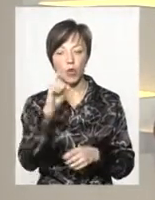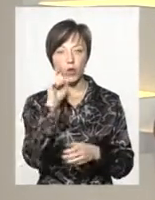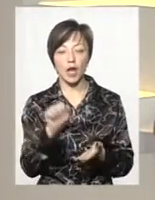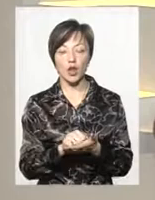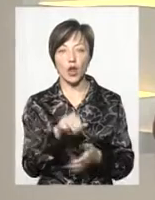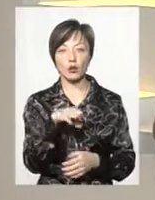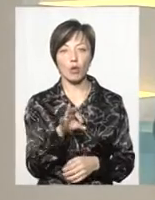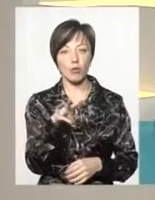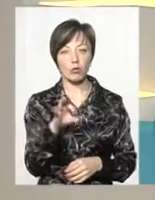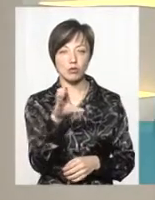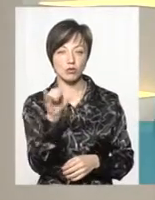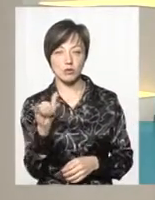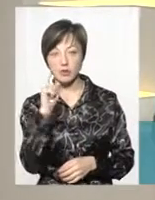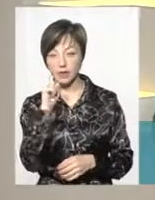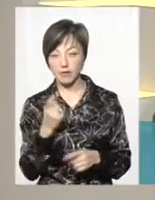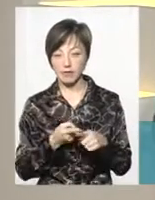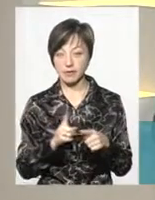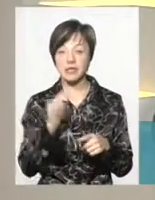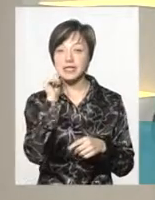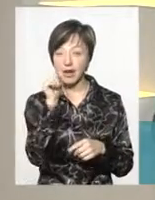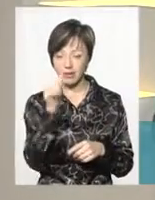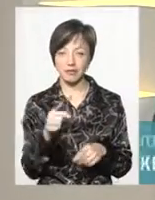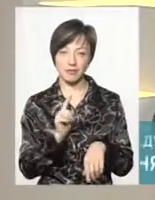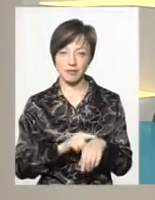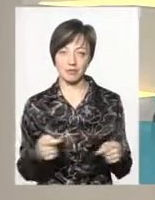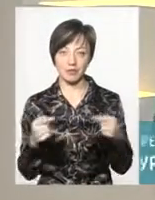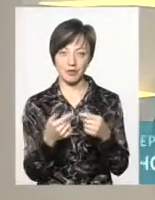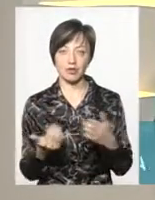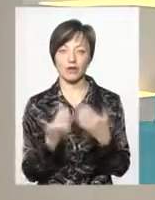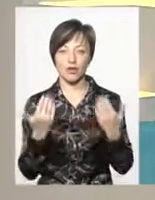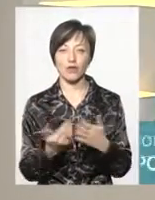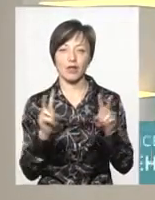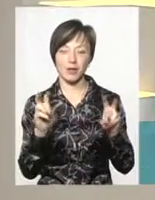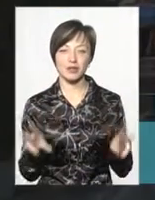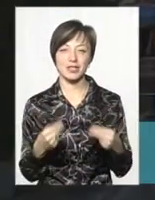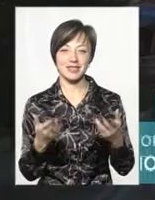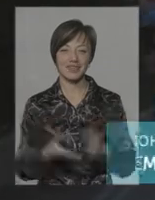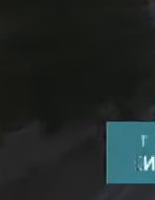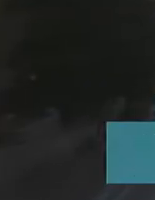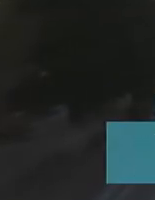Україною Томосу. Завтра у цій же порі чекатиму вас уже з новою темою. Нехай щастить.